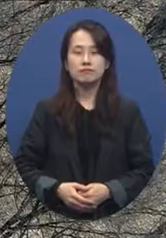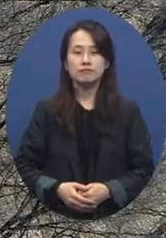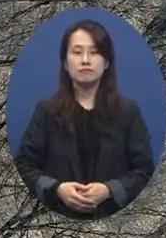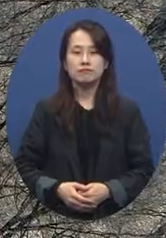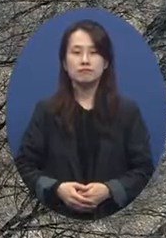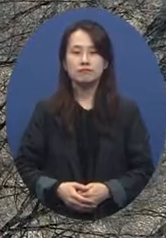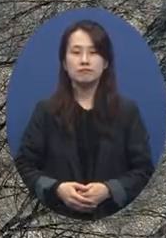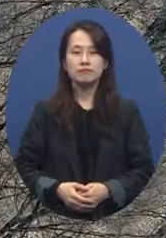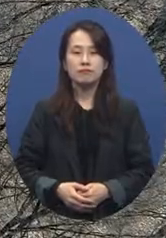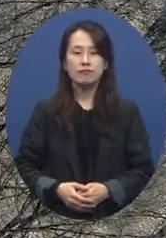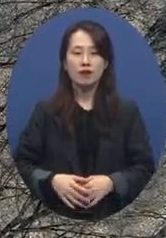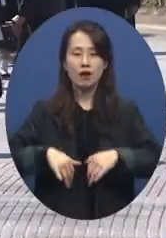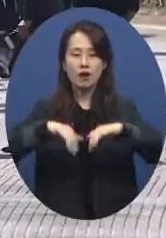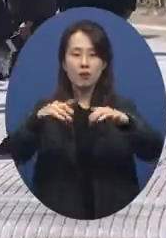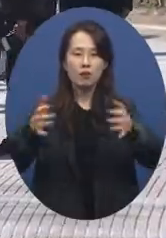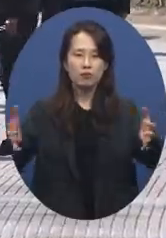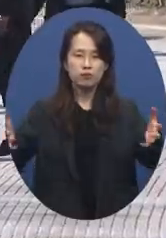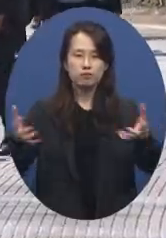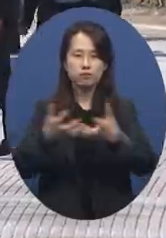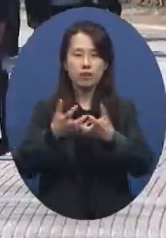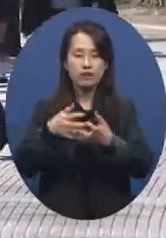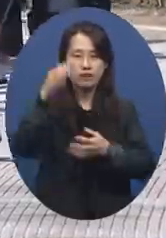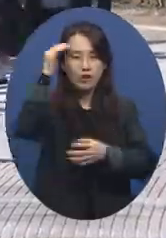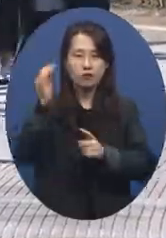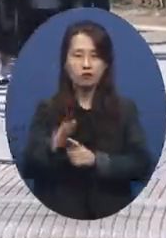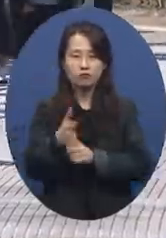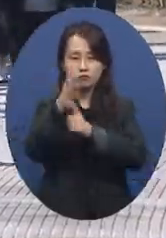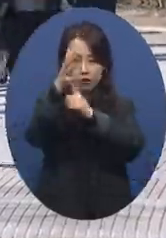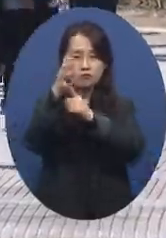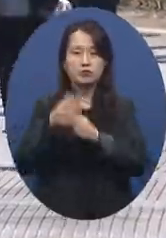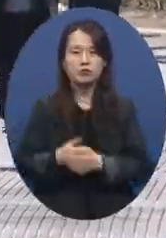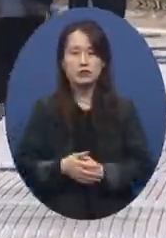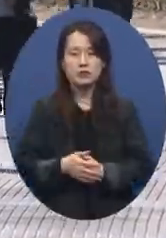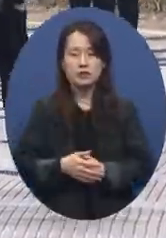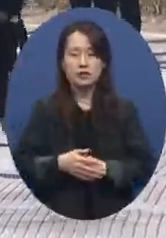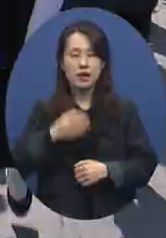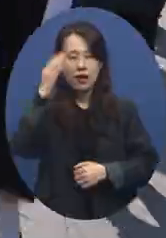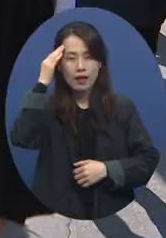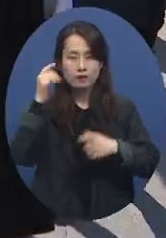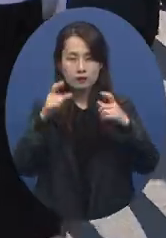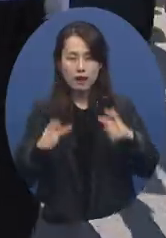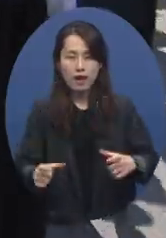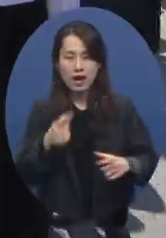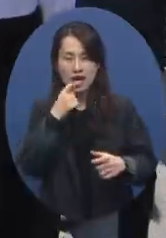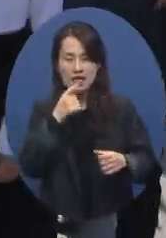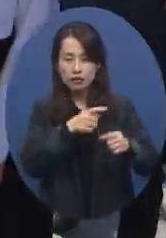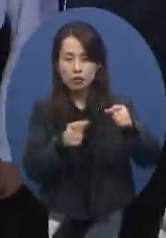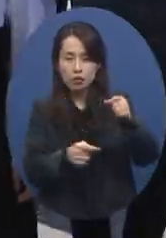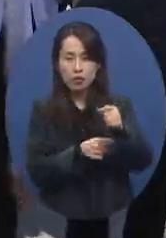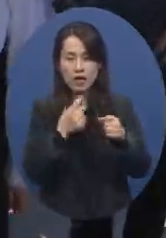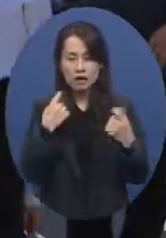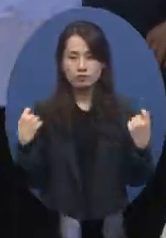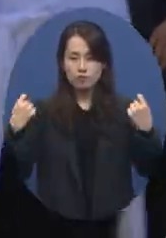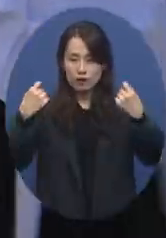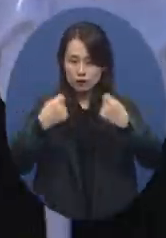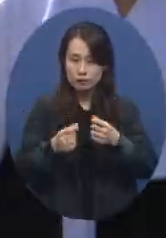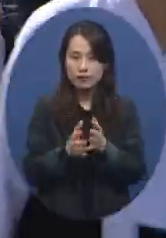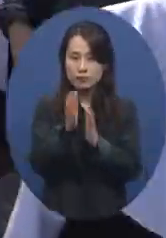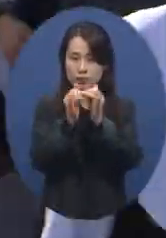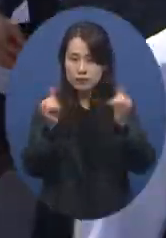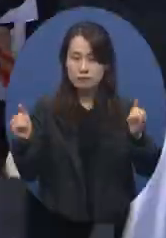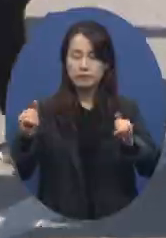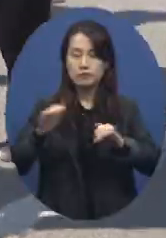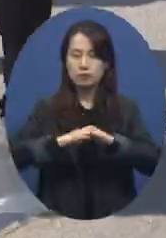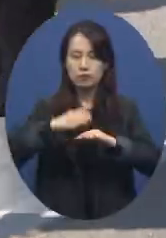도로를 가득 채운 태극기 물결. 검정 치마에 흰 저고리, 흰 두루마기를 갖춰 입은 시민들이 손에 태극기를 들고 거리로